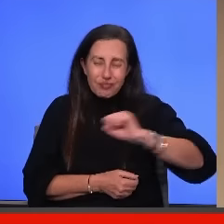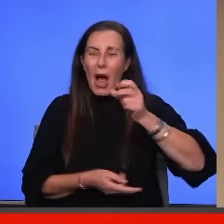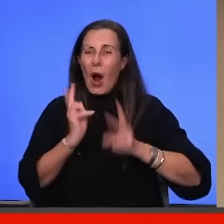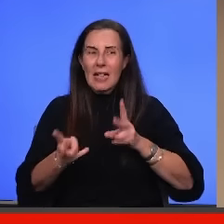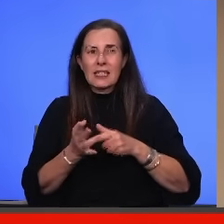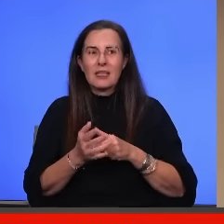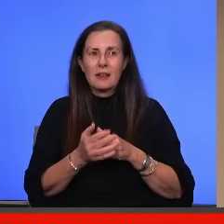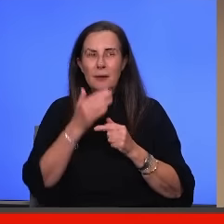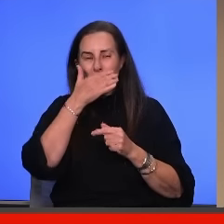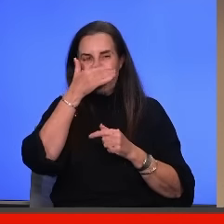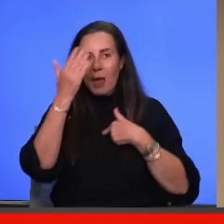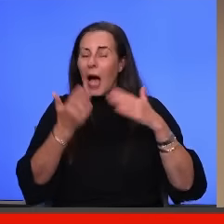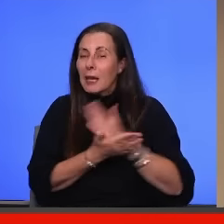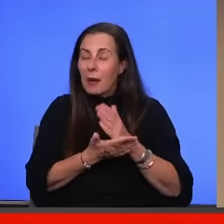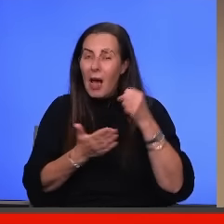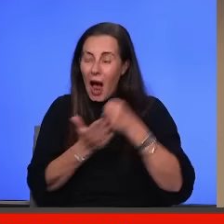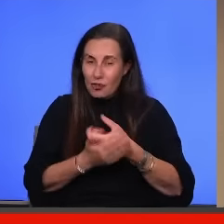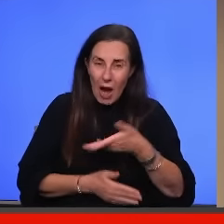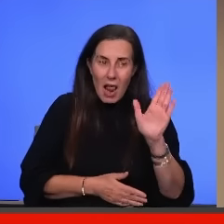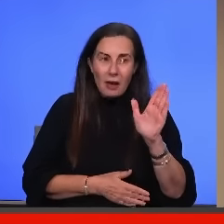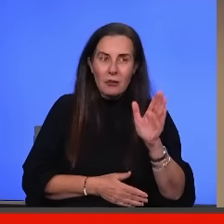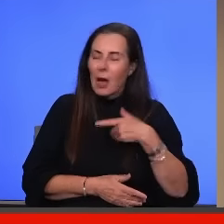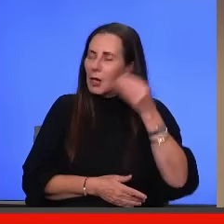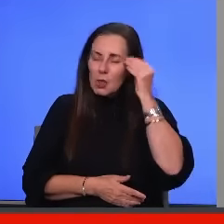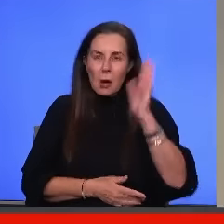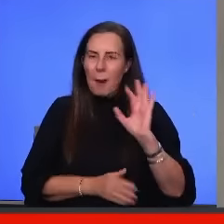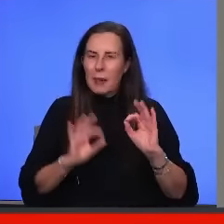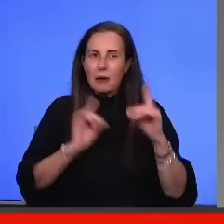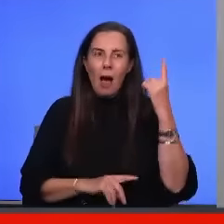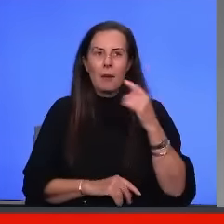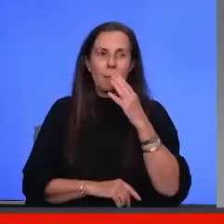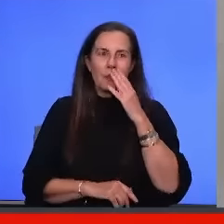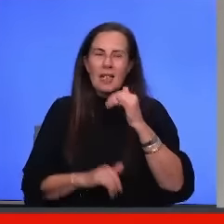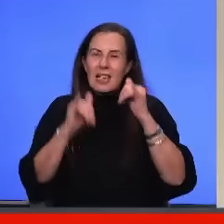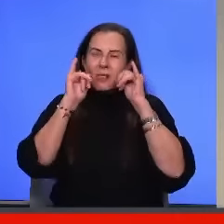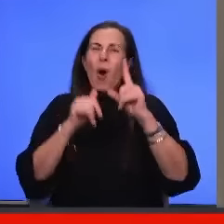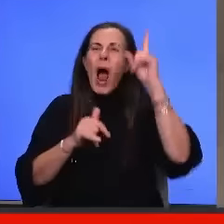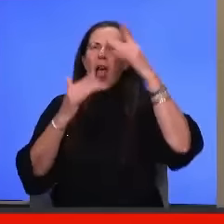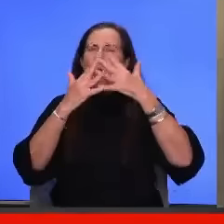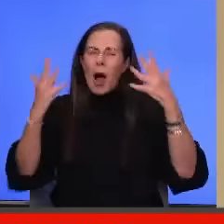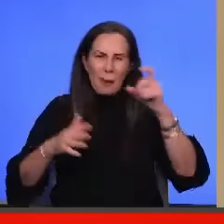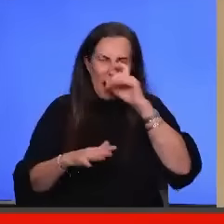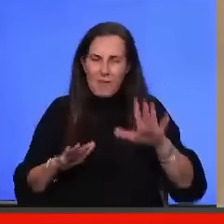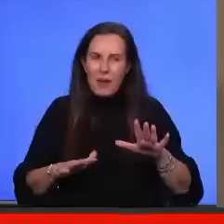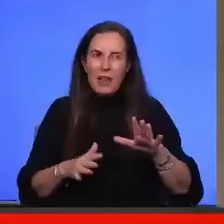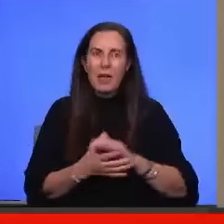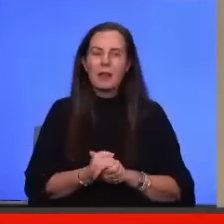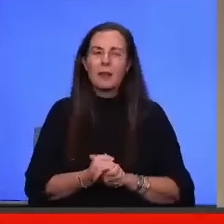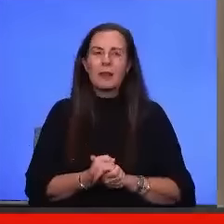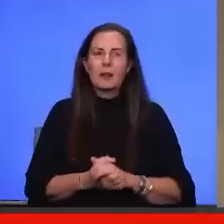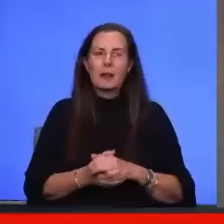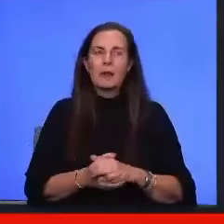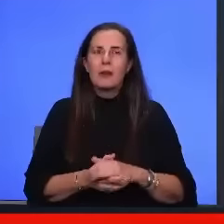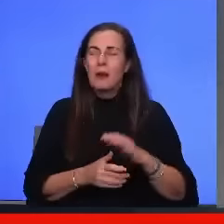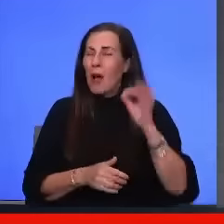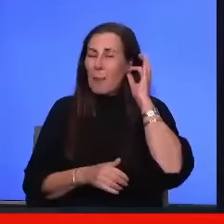קטע מהרגע שאני מחליט, עד שעזבתי אותו, שאני לא זוכר מה היה. צרחות של אללהו אכבר, מפה בתאילנד. צעקות